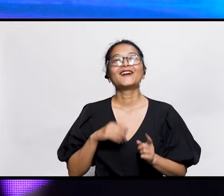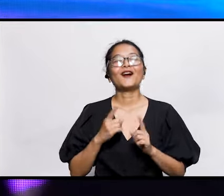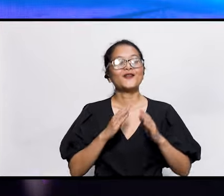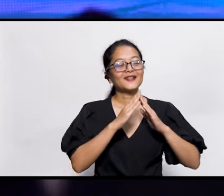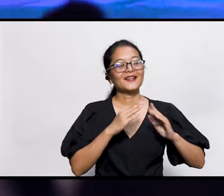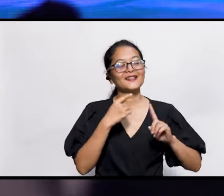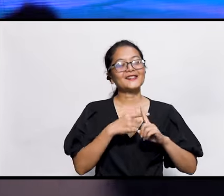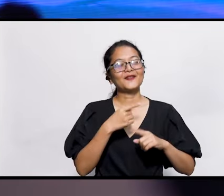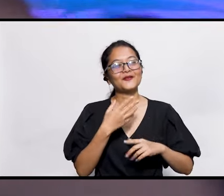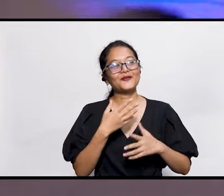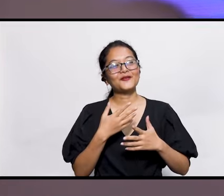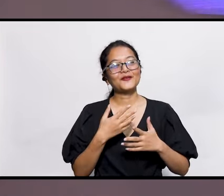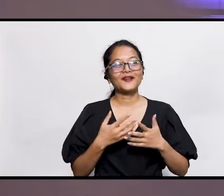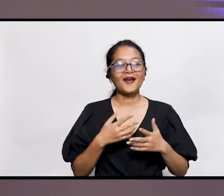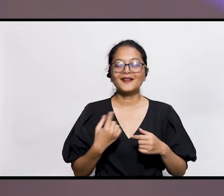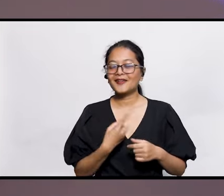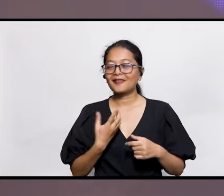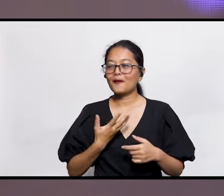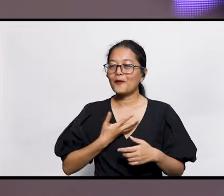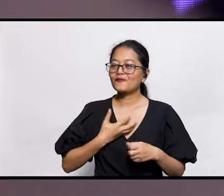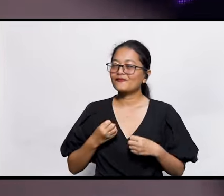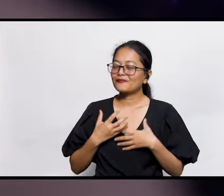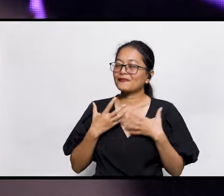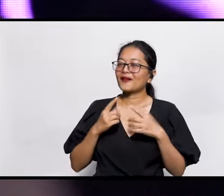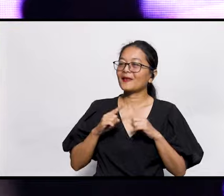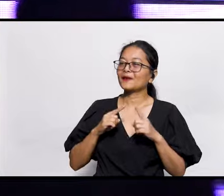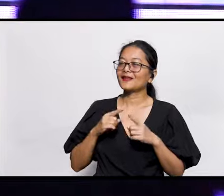sesai tapi sayaulu yang pulangi